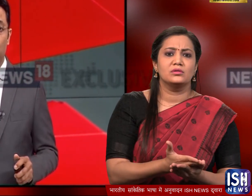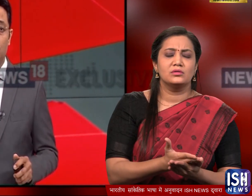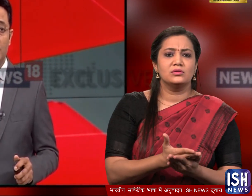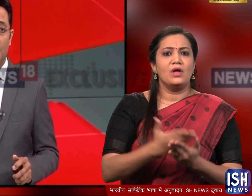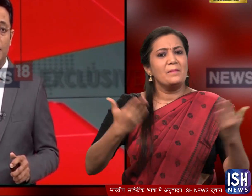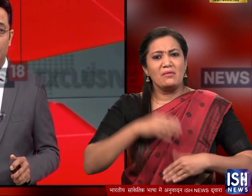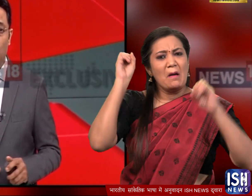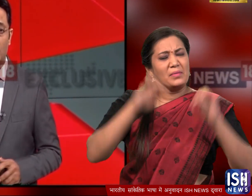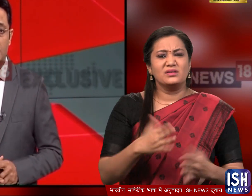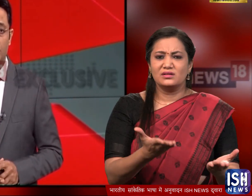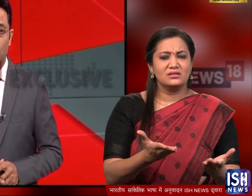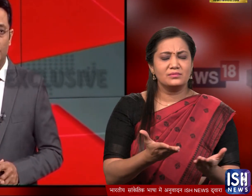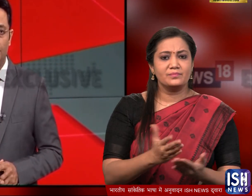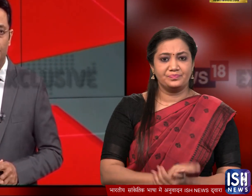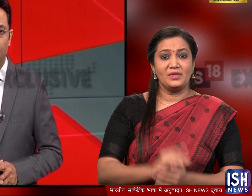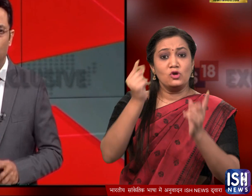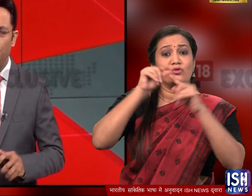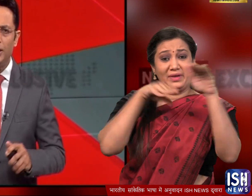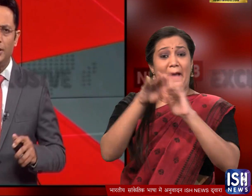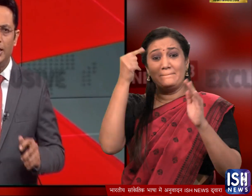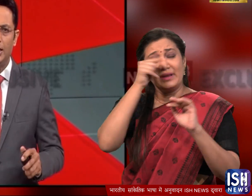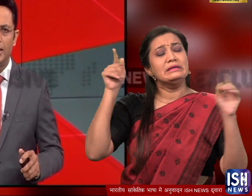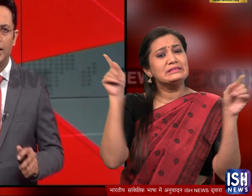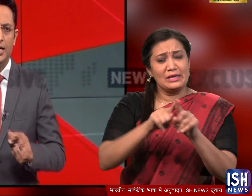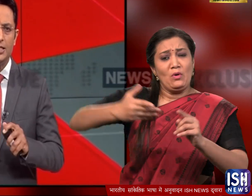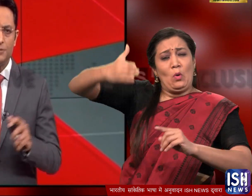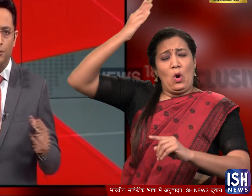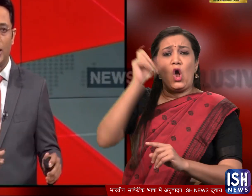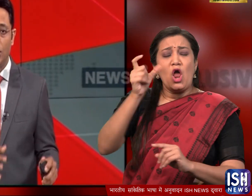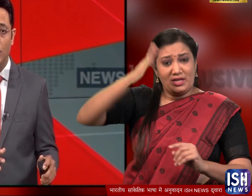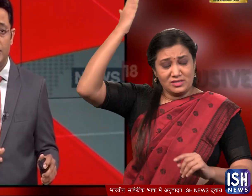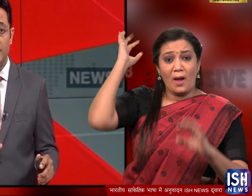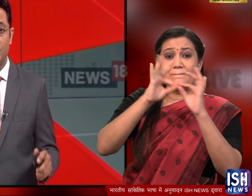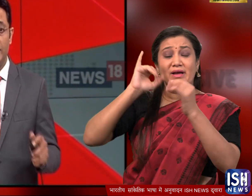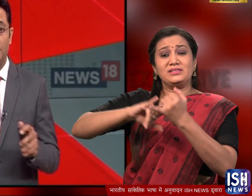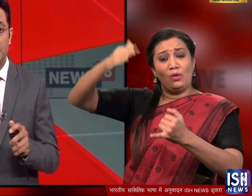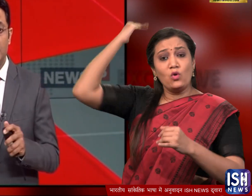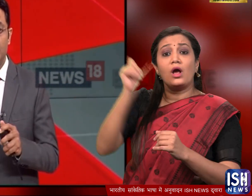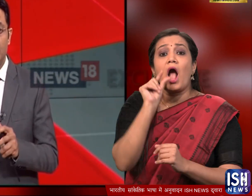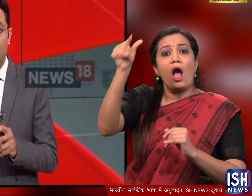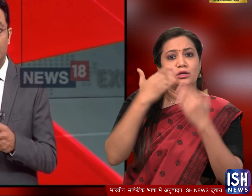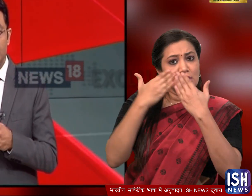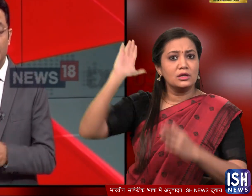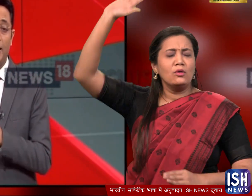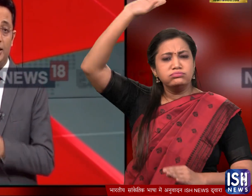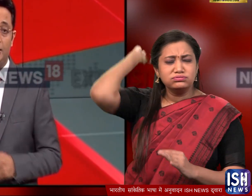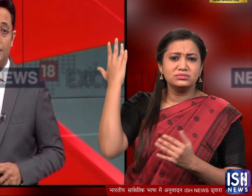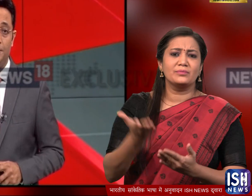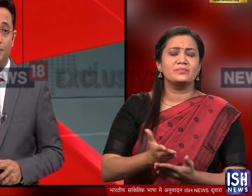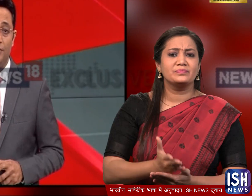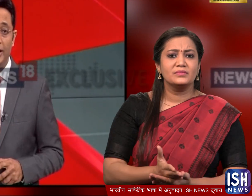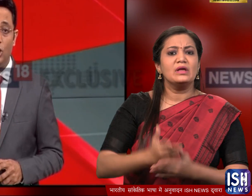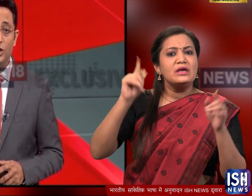अपनी करतूतों से खराब करने में कोई कसर नहीं छोड़ती। यूपी के बरेली का ये सबसे पुराना कॉलेज है जहां शहीद भगत सिंह के चाचा अजीत सिंह ने पढ़ाई की